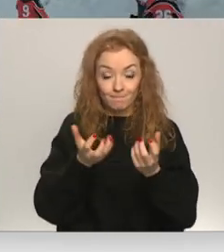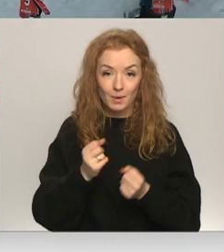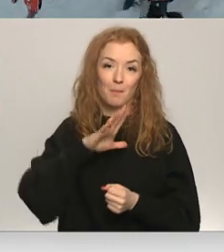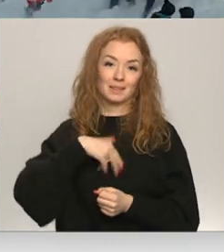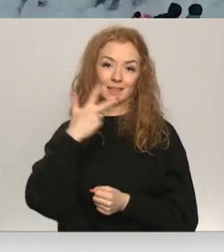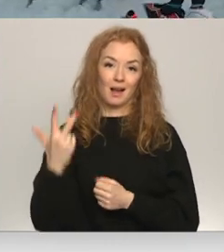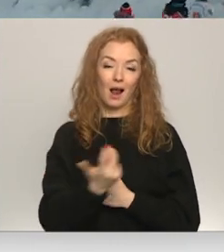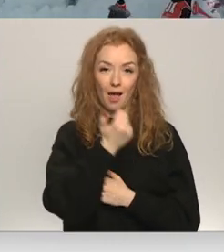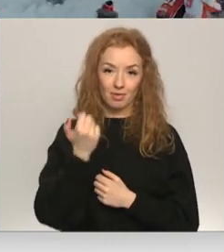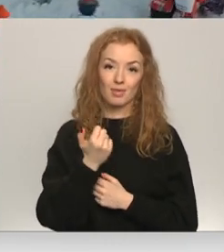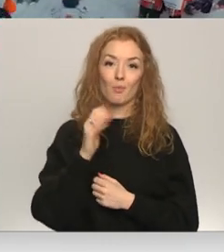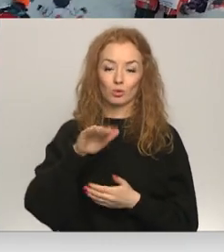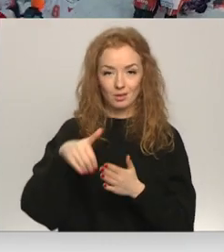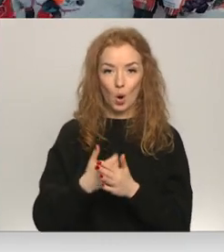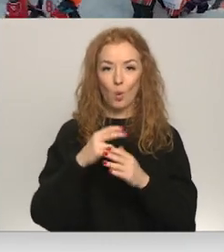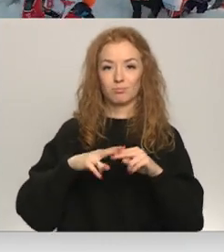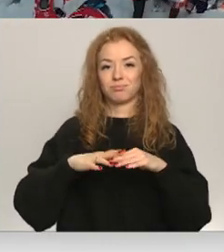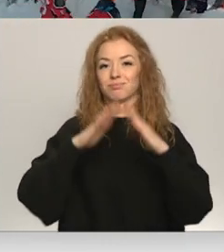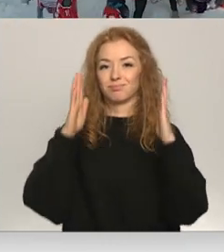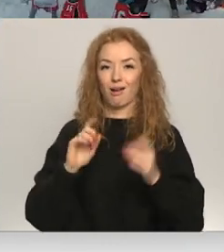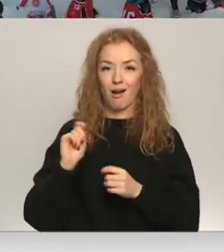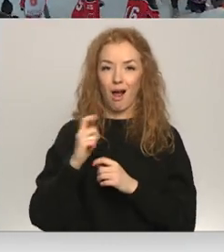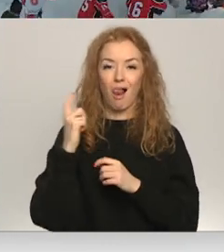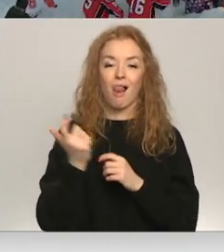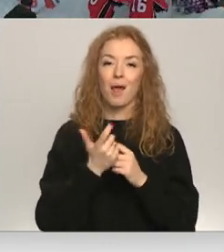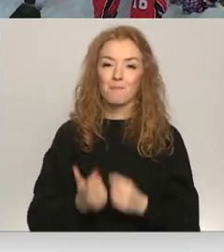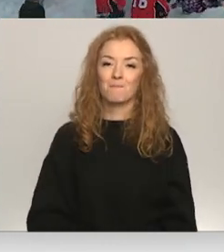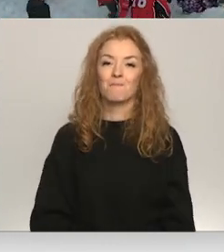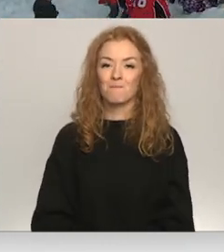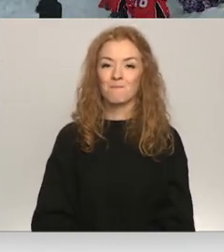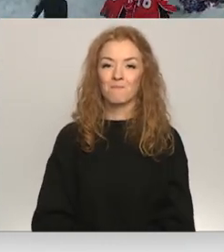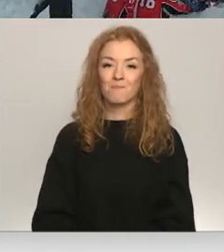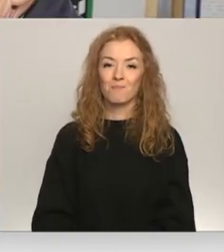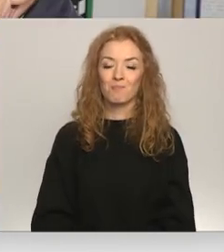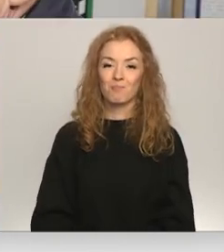Talsos trenēsies jaunā hallē. Sanita Liepiņa, Ģits Grenevits, TV9 pakalni.